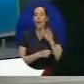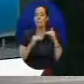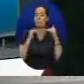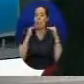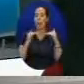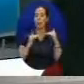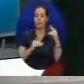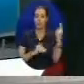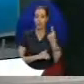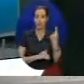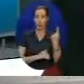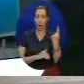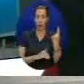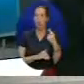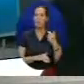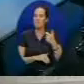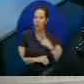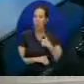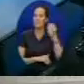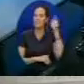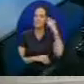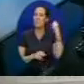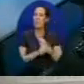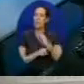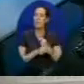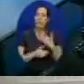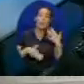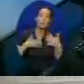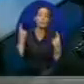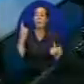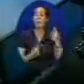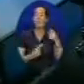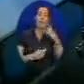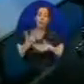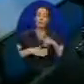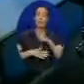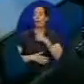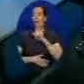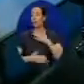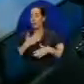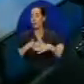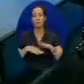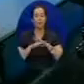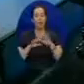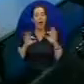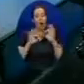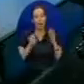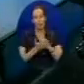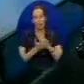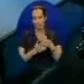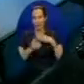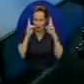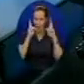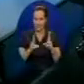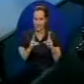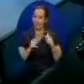של האינדיבידואל, של הצוות. ואנחנו חשבנו שבעבודה איכשהו זה מקרי, והאום נחמד והאום לא נחמד, שום דבר לא מקרי, אבל אנחנו נעצור